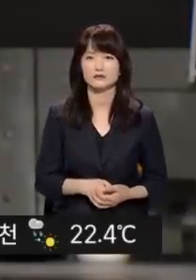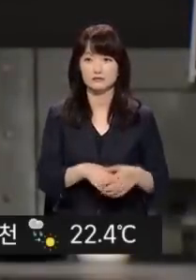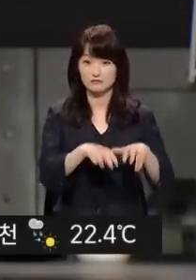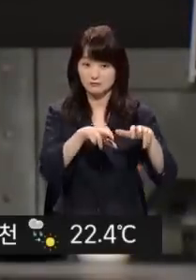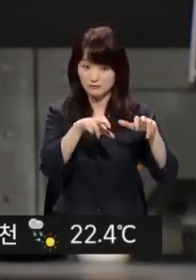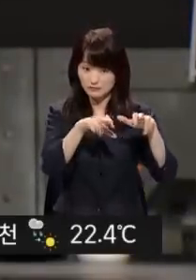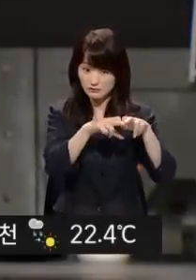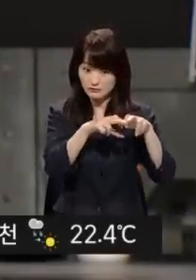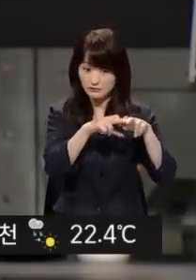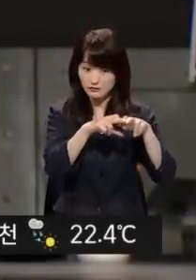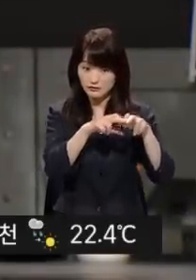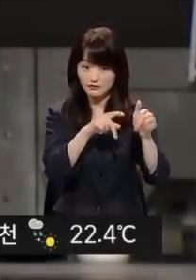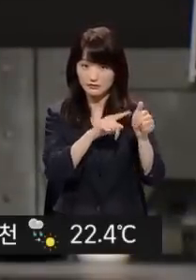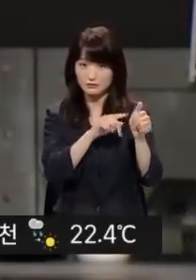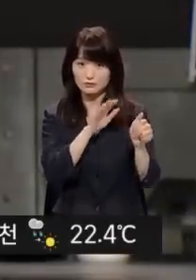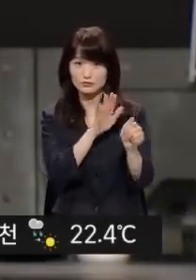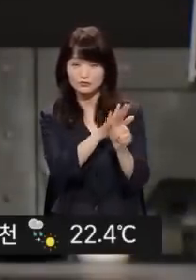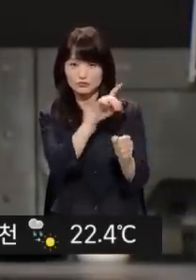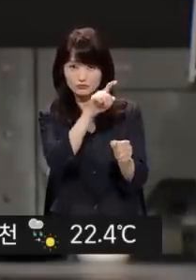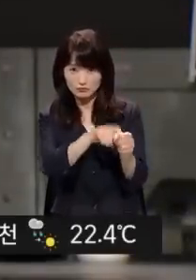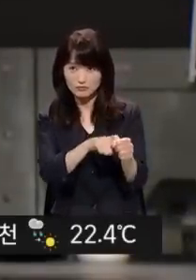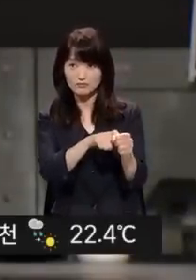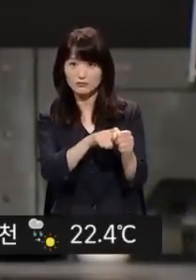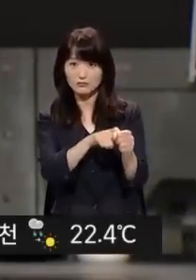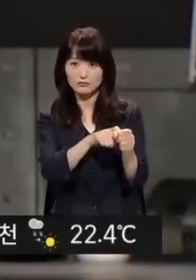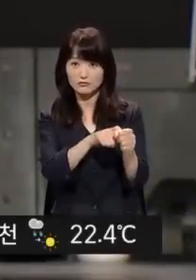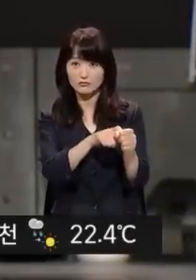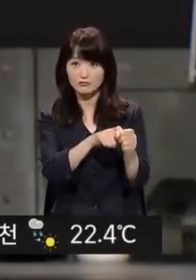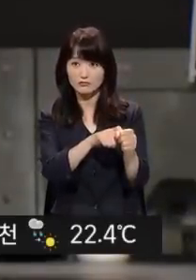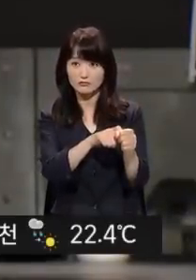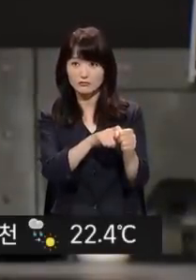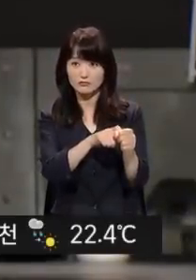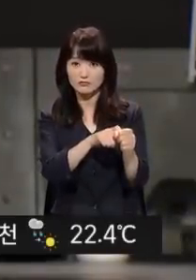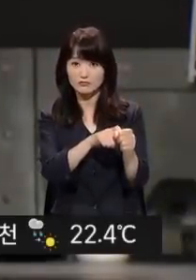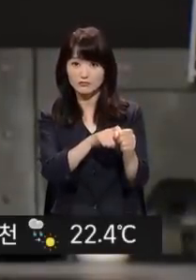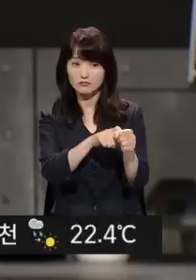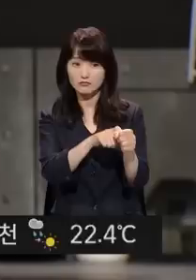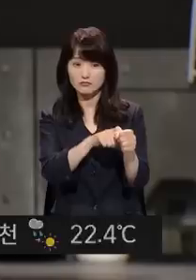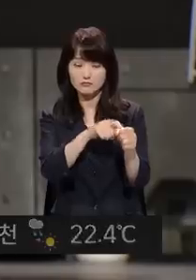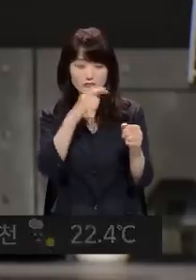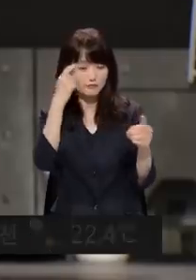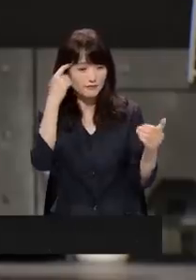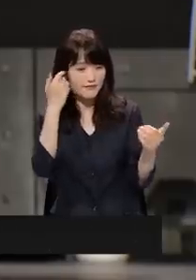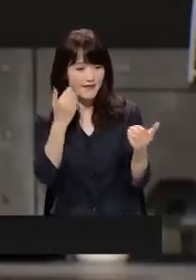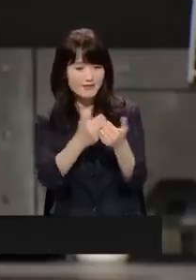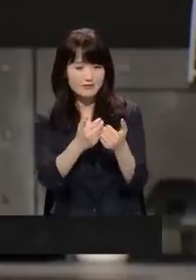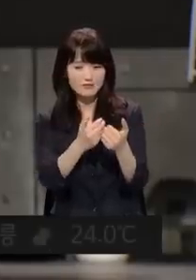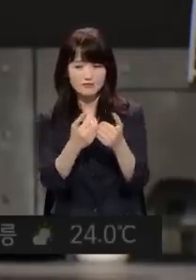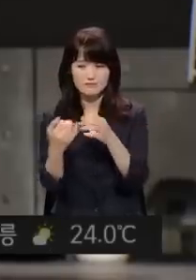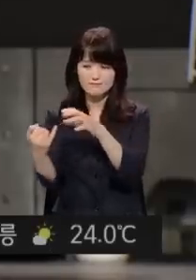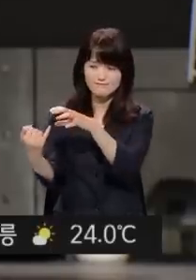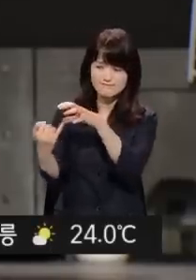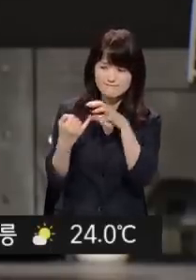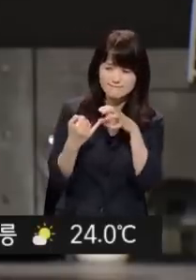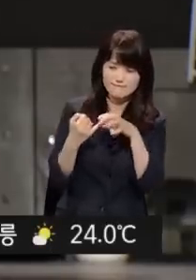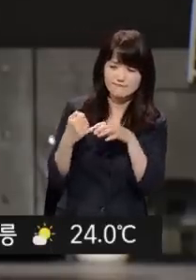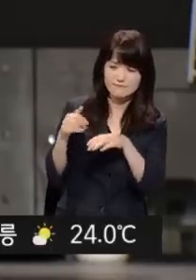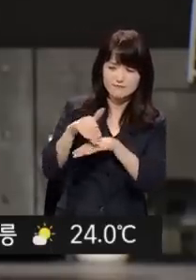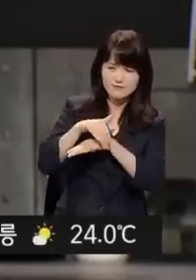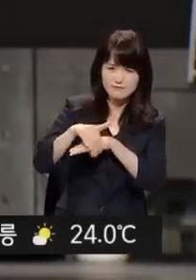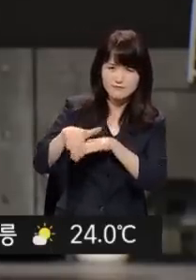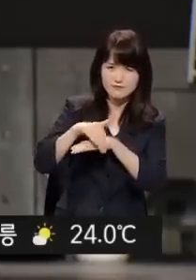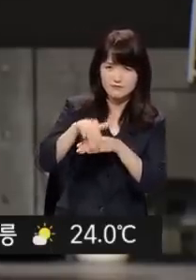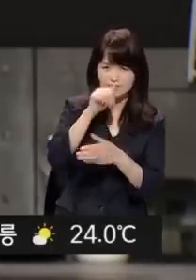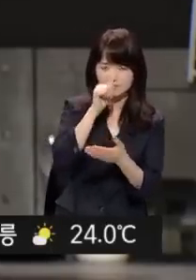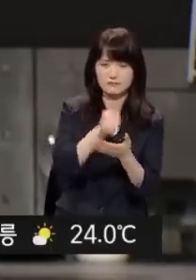장애를 돕기 위해서 피해자는 나섰던 건데 그걸 거꾸로 이용한 아주 계획적인 아주 지리 좋지 않은